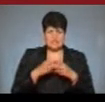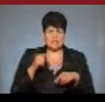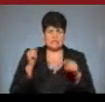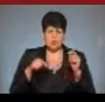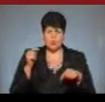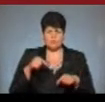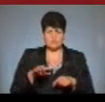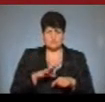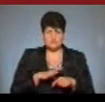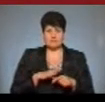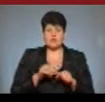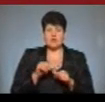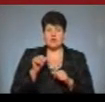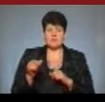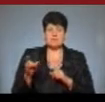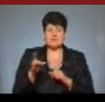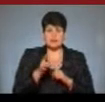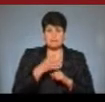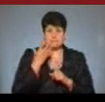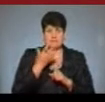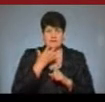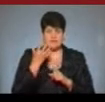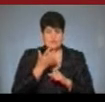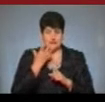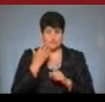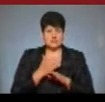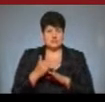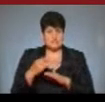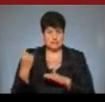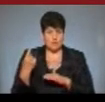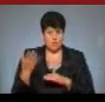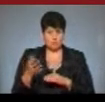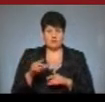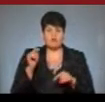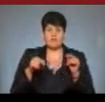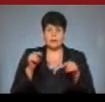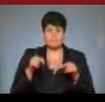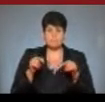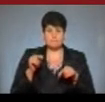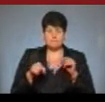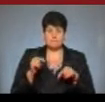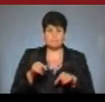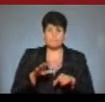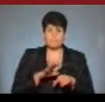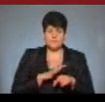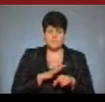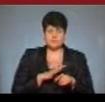опадів випала. В деяких районах південної половини області випало до